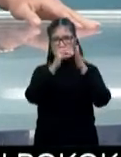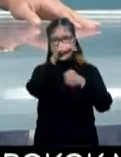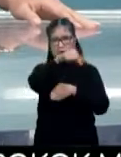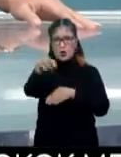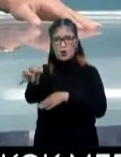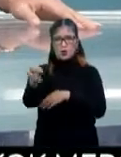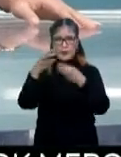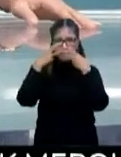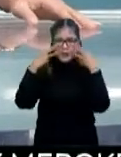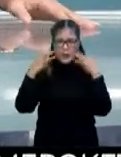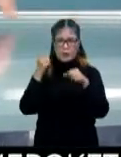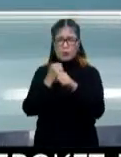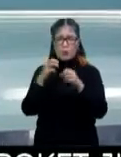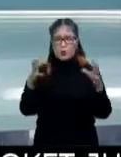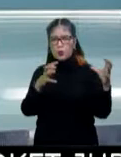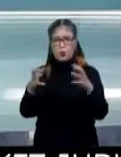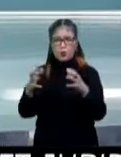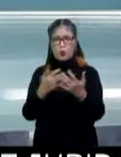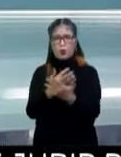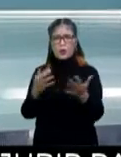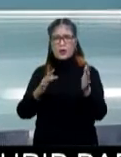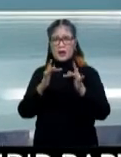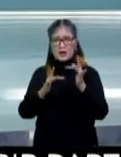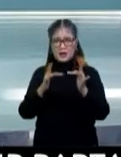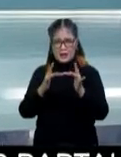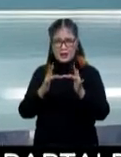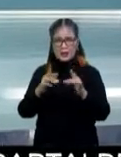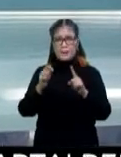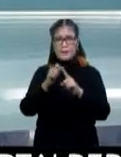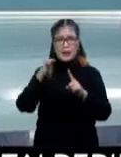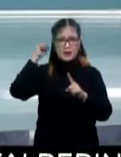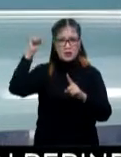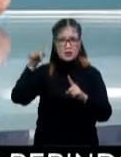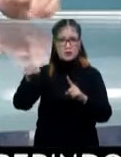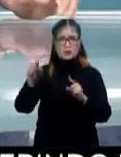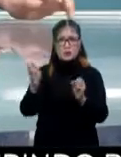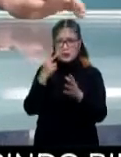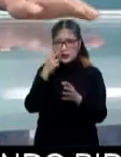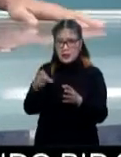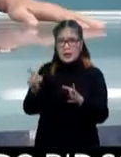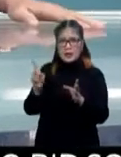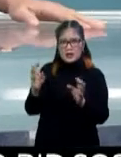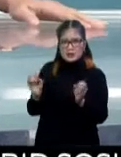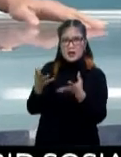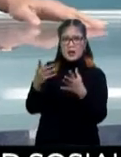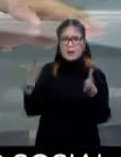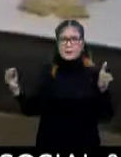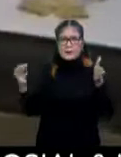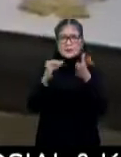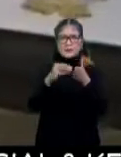partai perindo menilai spanduk tersebut hanya terjadi kesalahan diksi sehingga menimbulkan kesalahan persepsi ditengah masyarakat